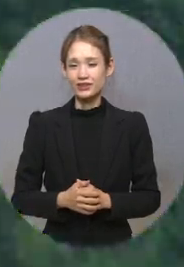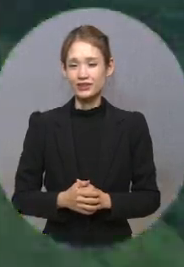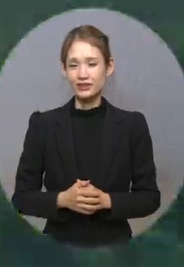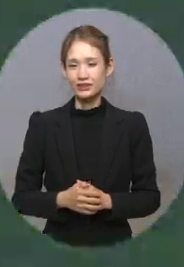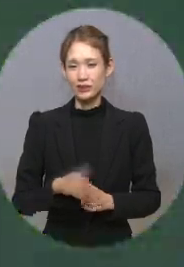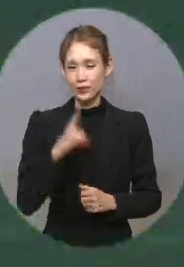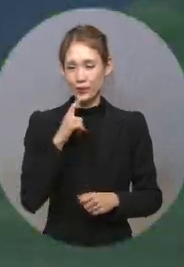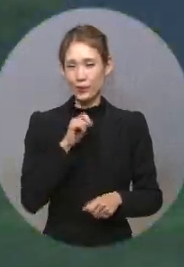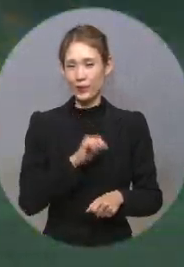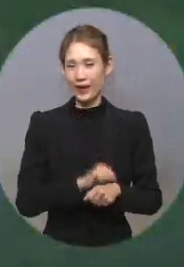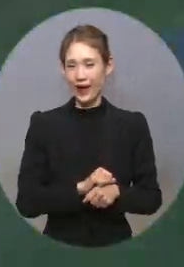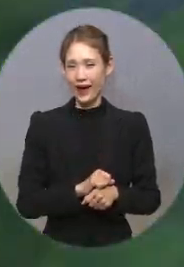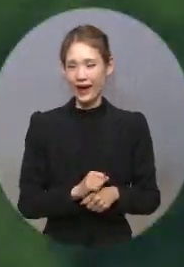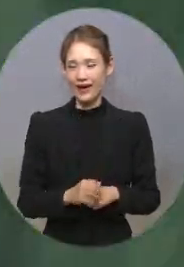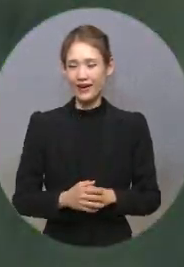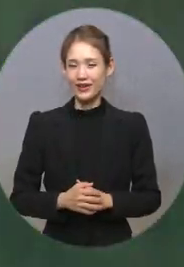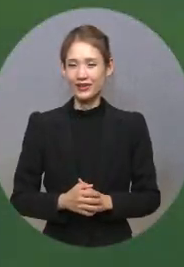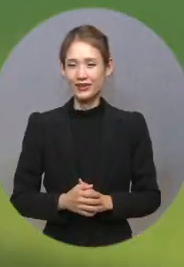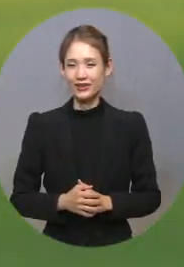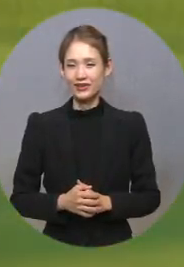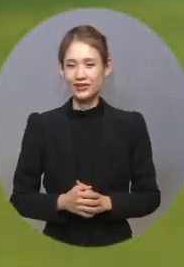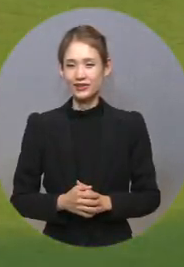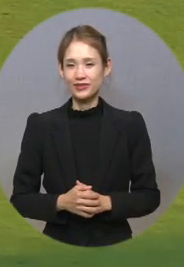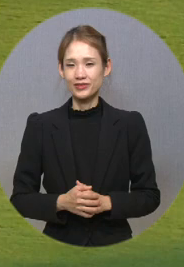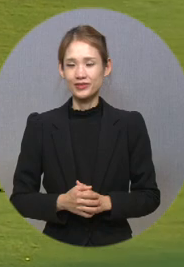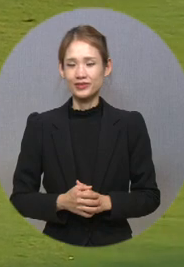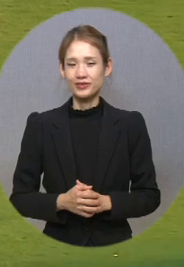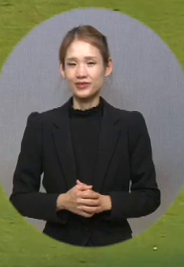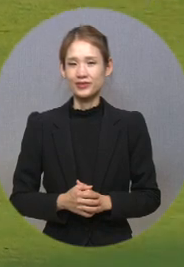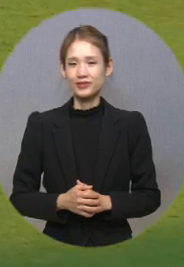잘 쳤다. 와, 잘 쳤다. 나이스.